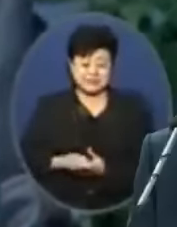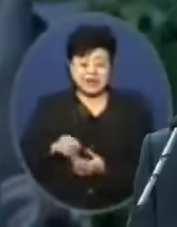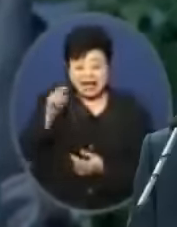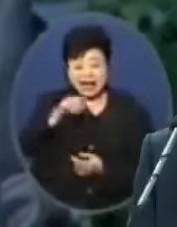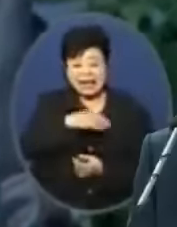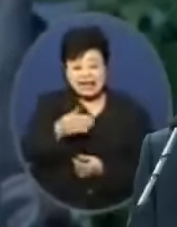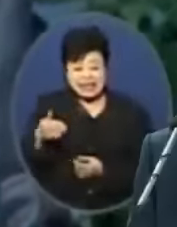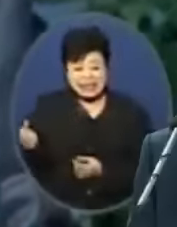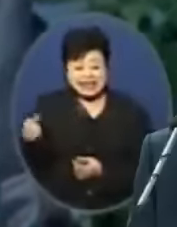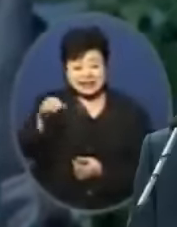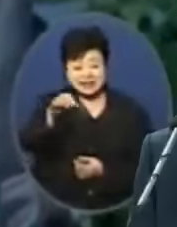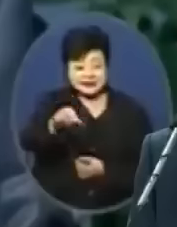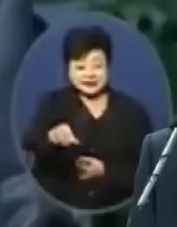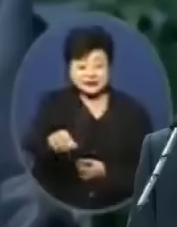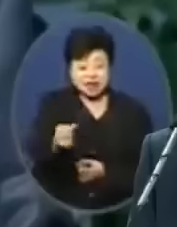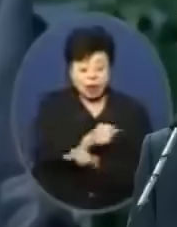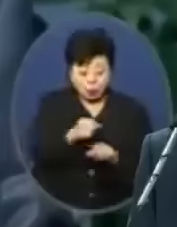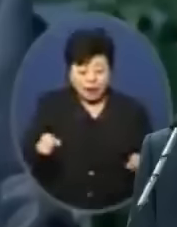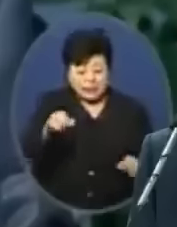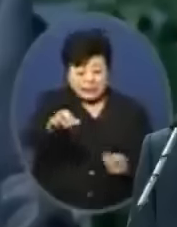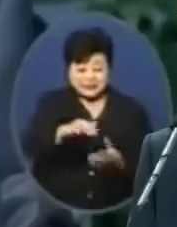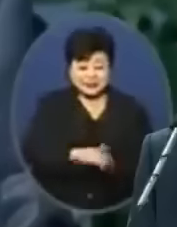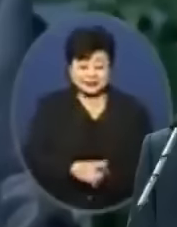갈릴리 광야에서